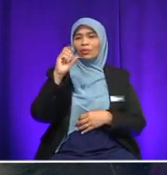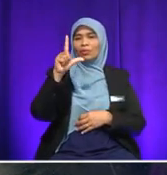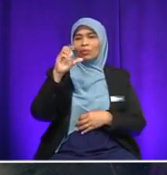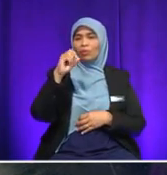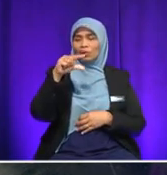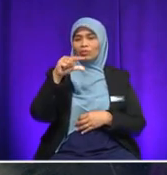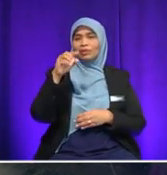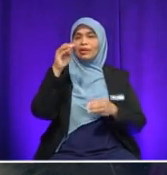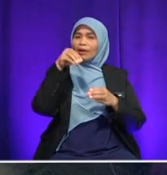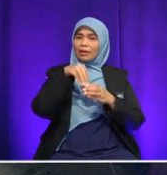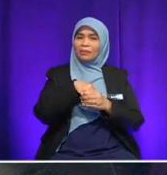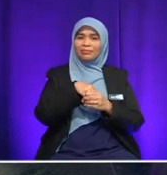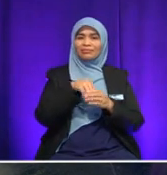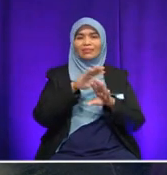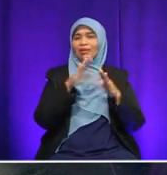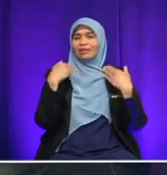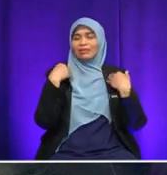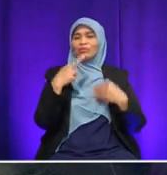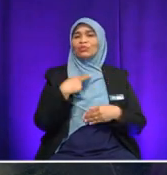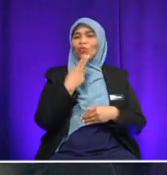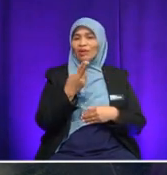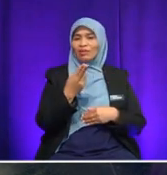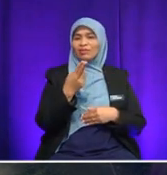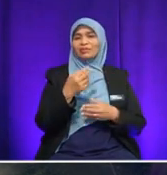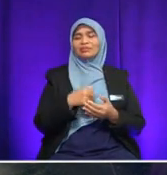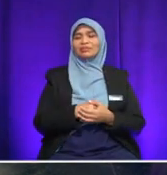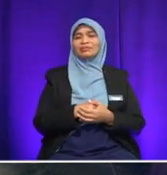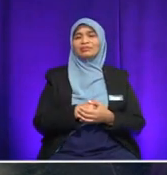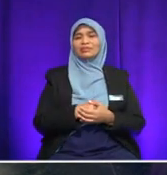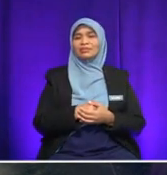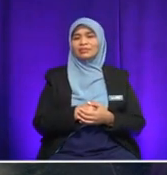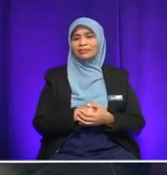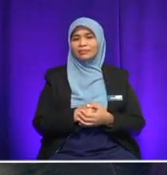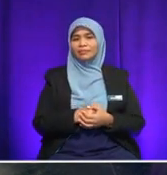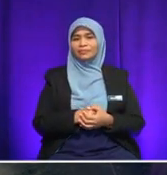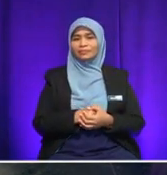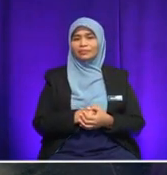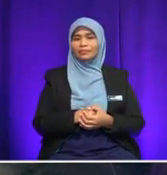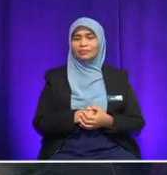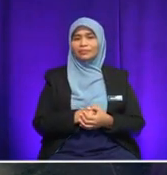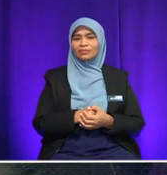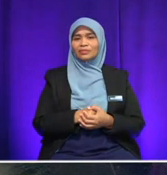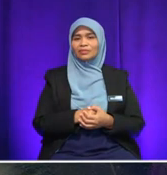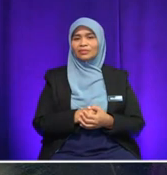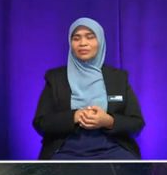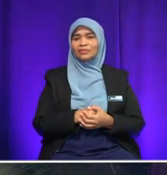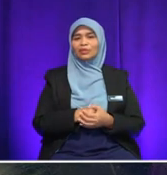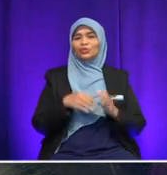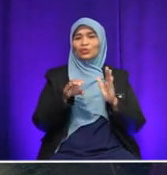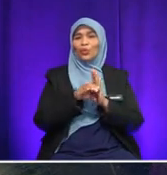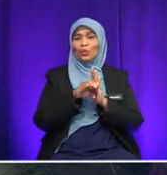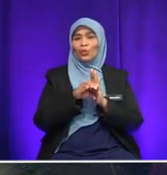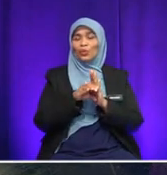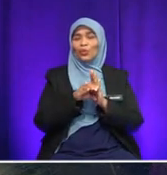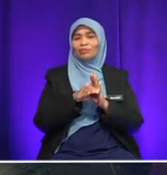suara. Itu je beza dia. Dengan suara dan juga tanpa suara. Ha, macam Daniel nak puji cikgu dalam